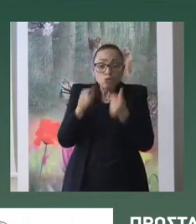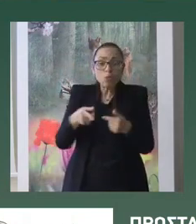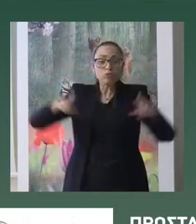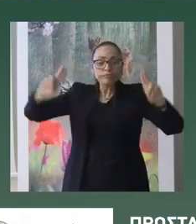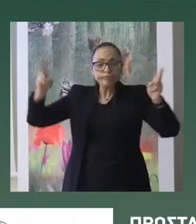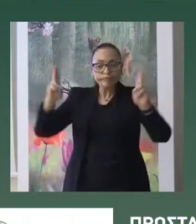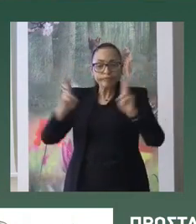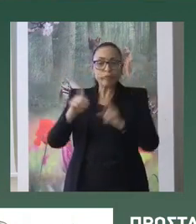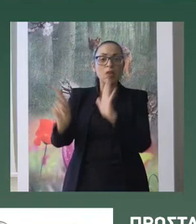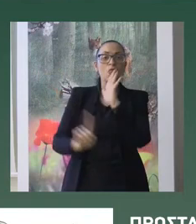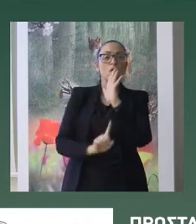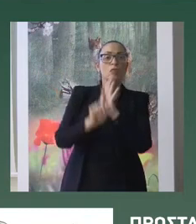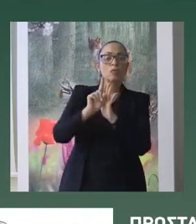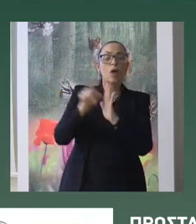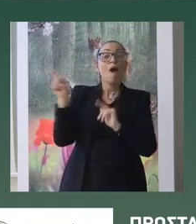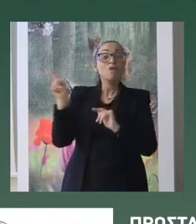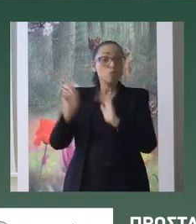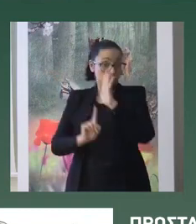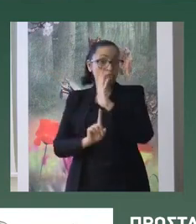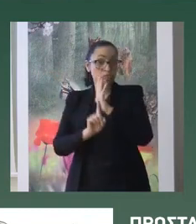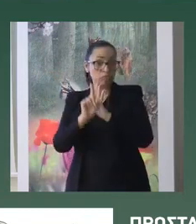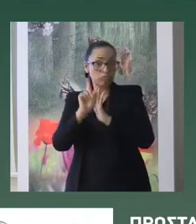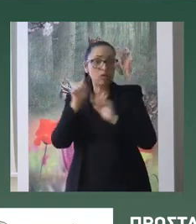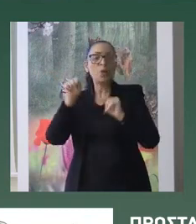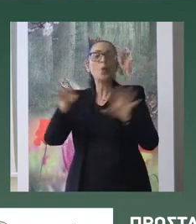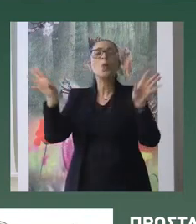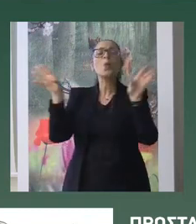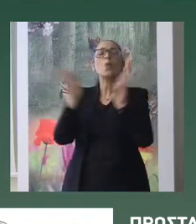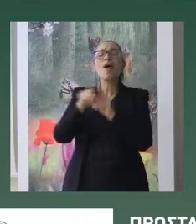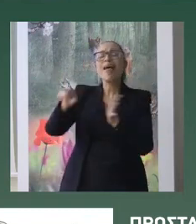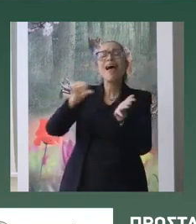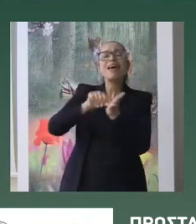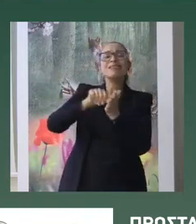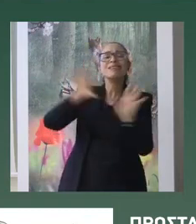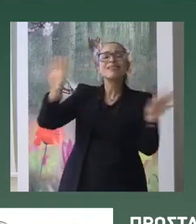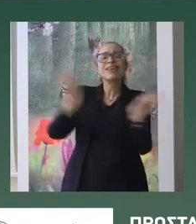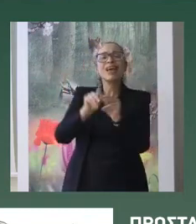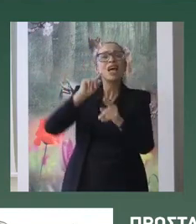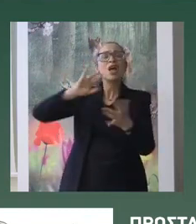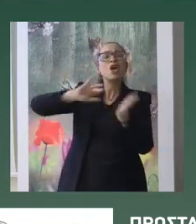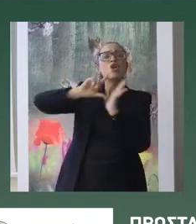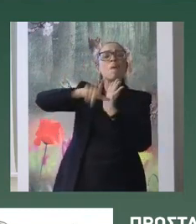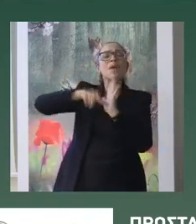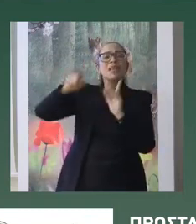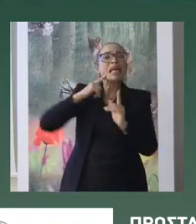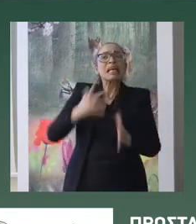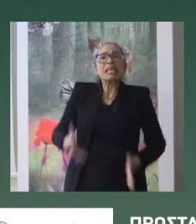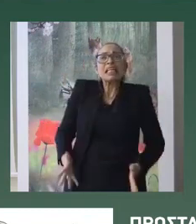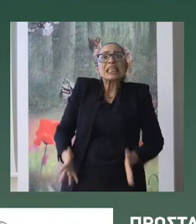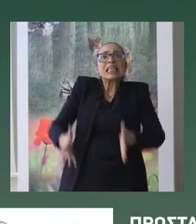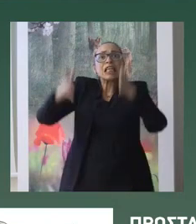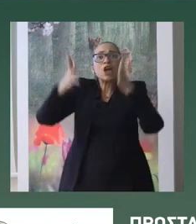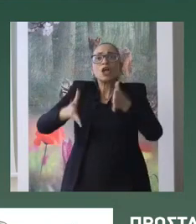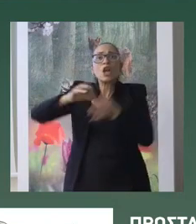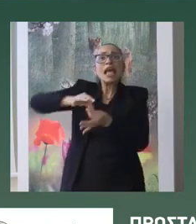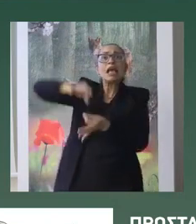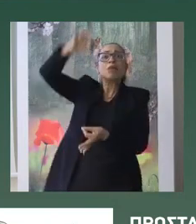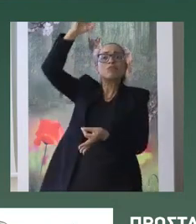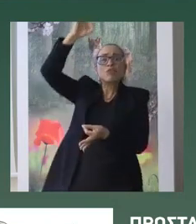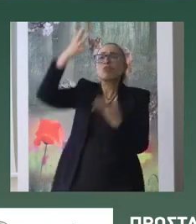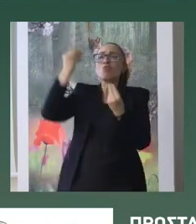θερμοκρασία. Η θερμοκρασία μπορεί να ανέβει από την αστική γεωμετρία, από το ύψος των κτηρίων, θα το δούμε πιο μετά, και από την πυκνότητα των